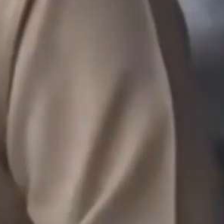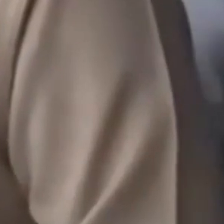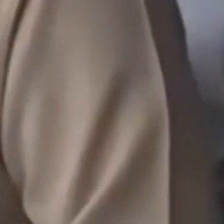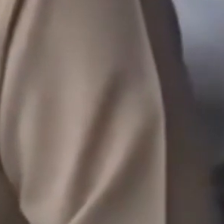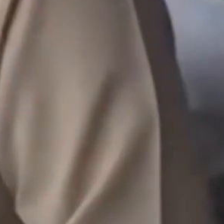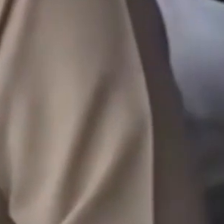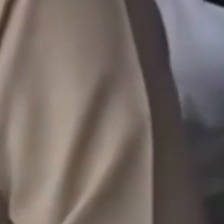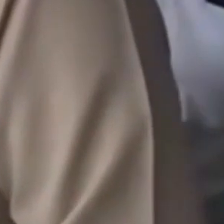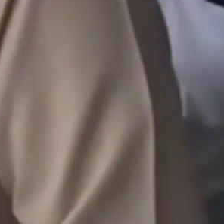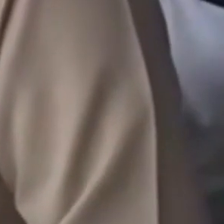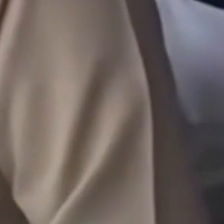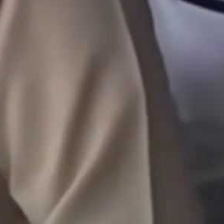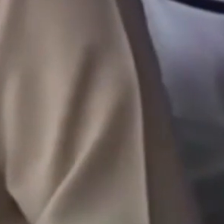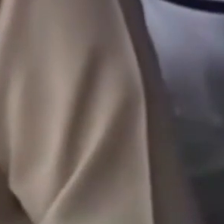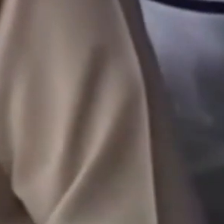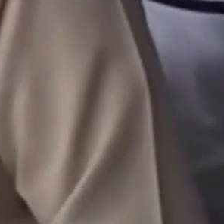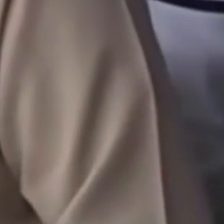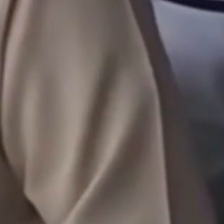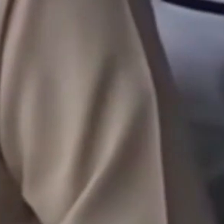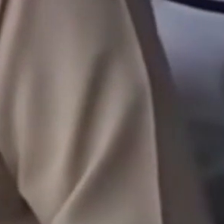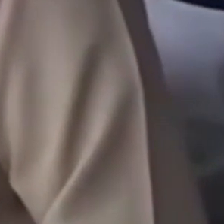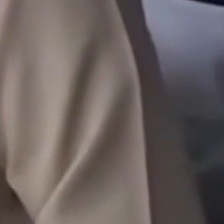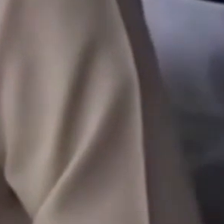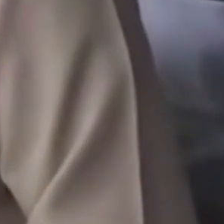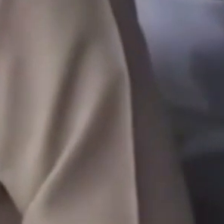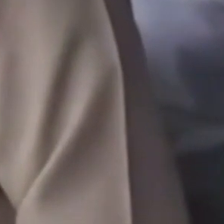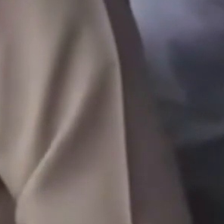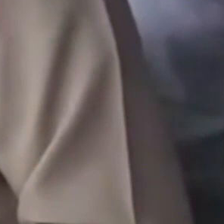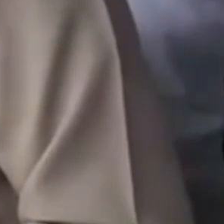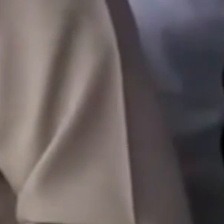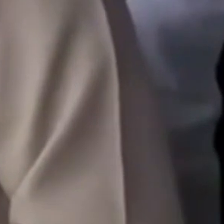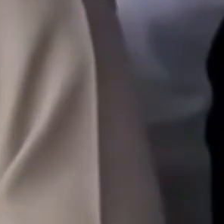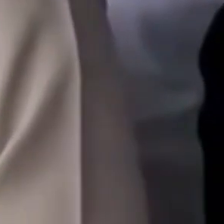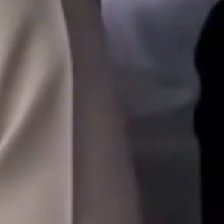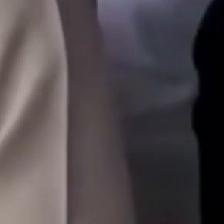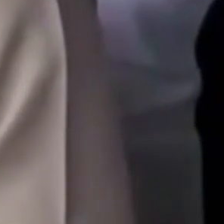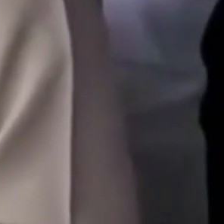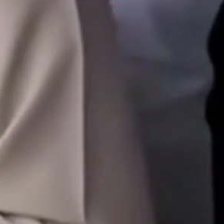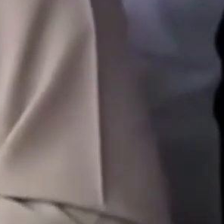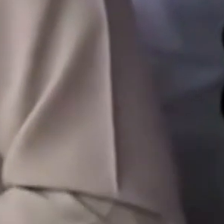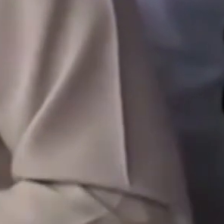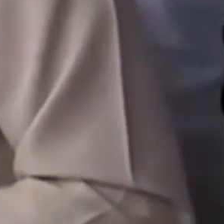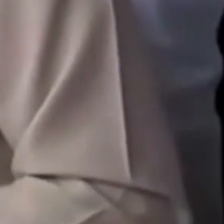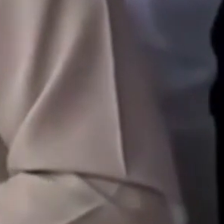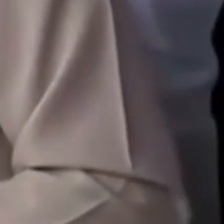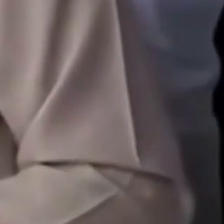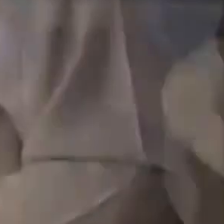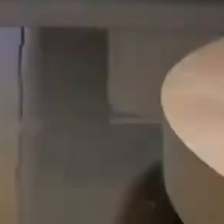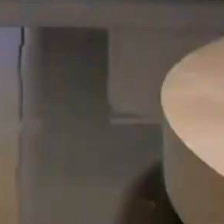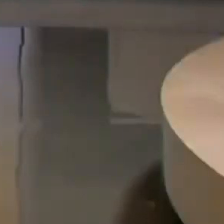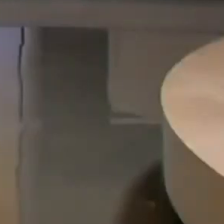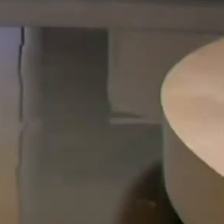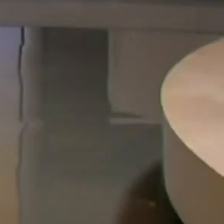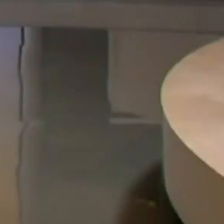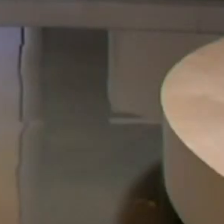ว่าบาทนะตอนนี้เนี่ยอยู่ที่100กว่าบาทหรือว่า200นิดๆเนี่ยเอาจริงๆก็คือยังขายยากแต่ตอนนี้ก็ยืนยันกันอีกทีนึงนะครับ